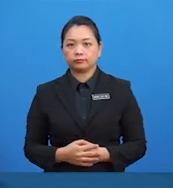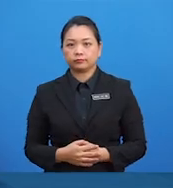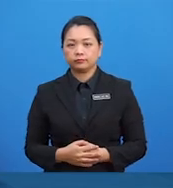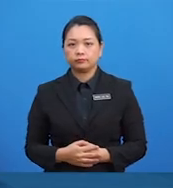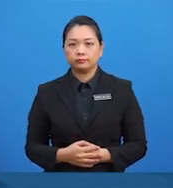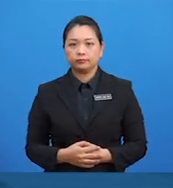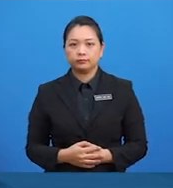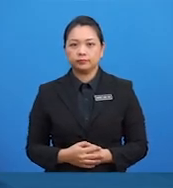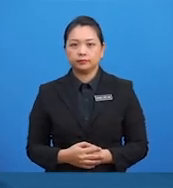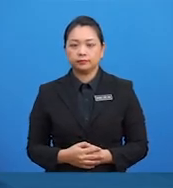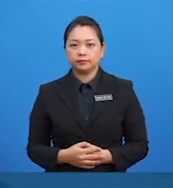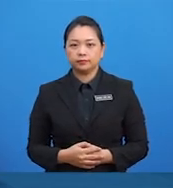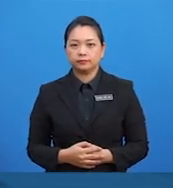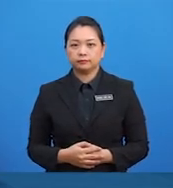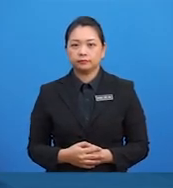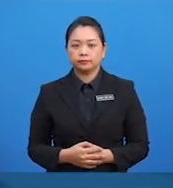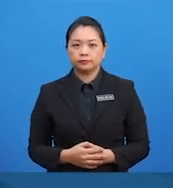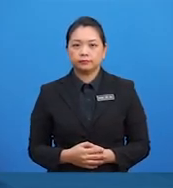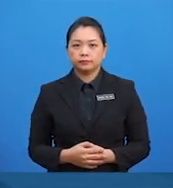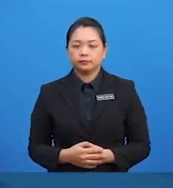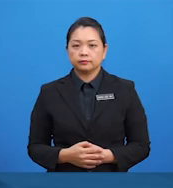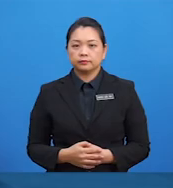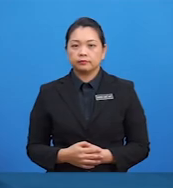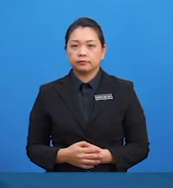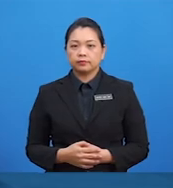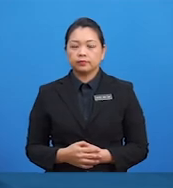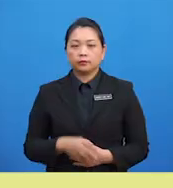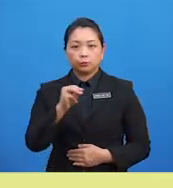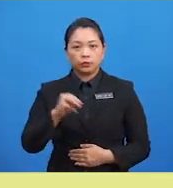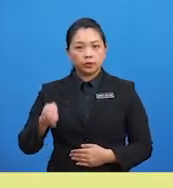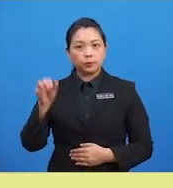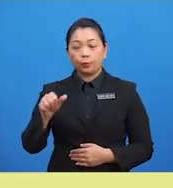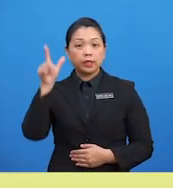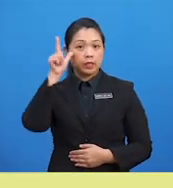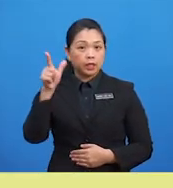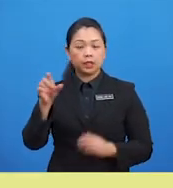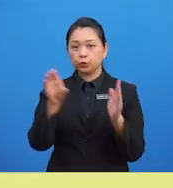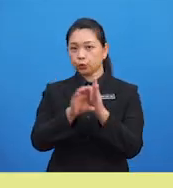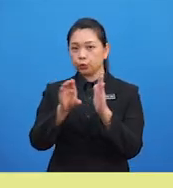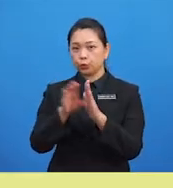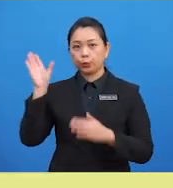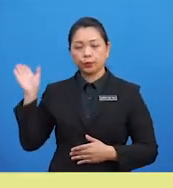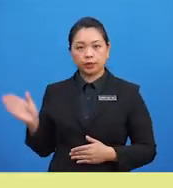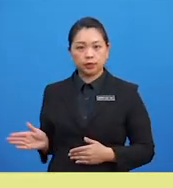Baiklah, murid-murid boleh melihat contoh berikut.